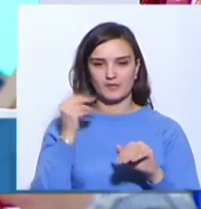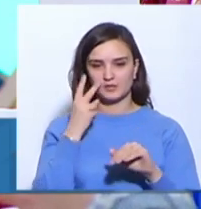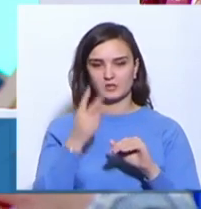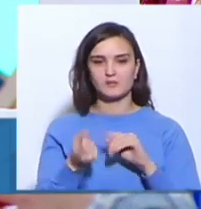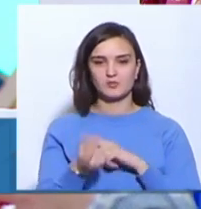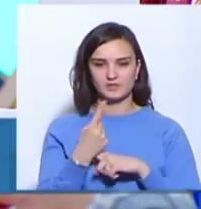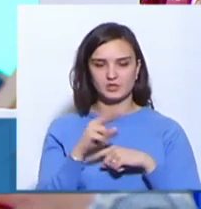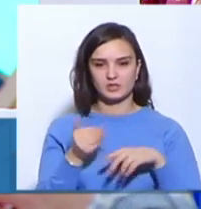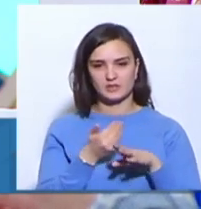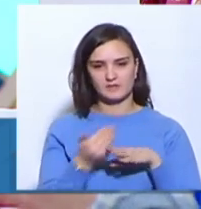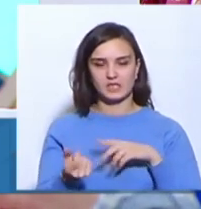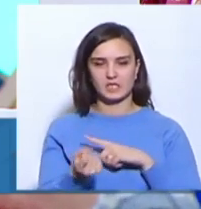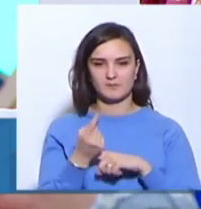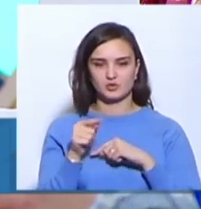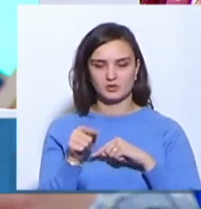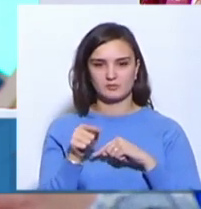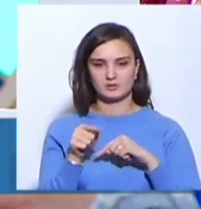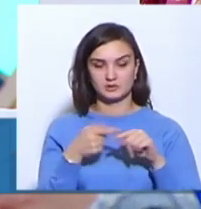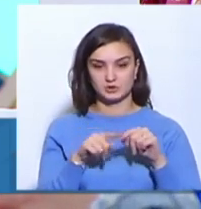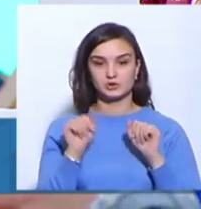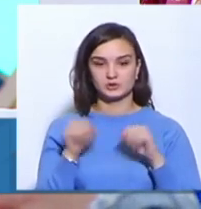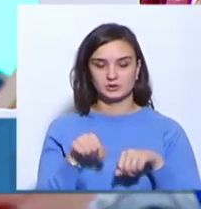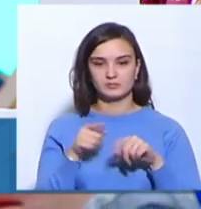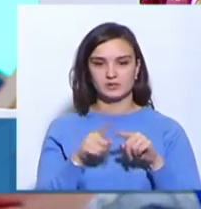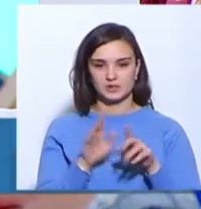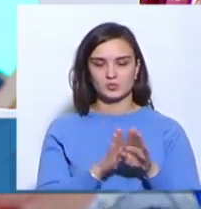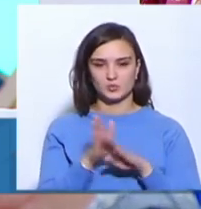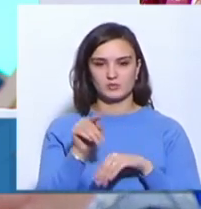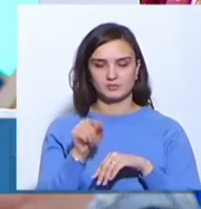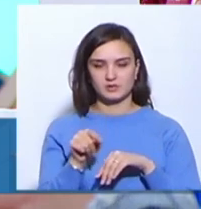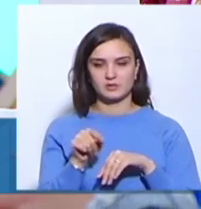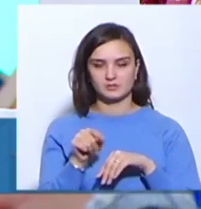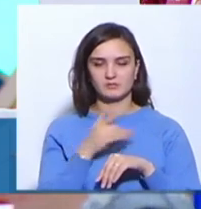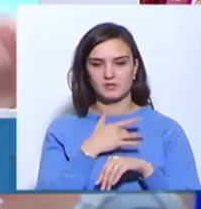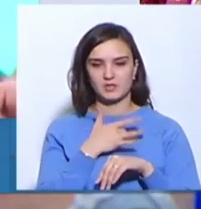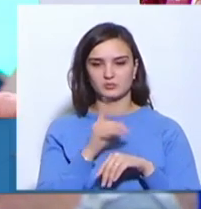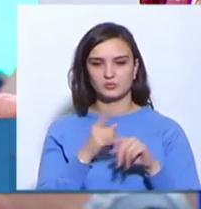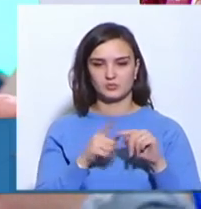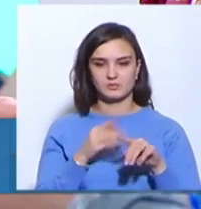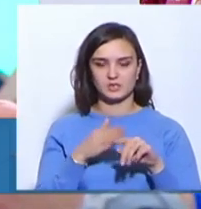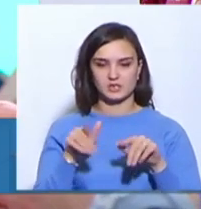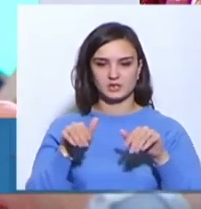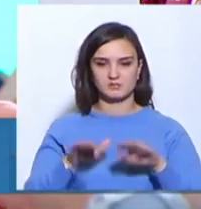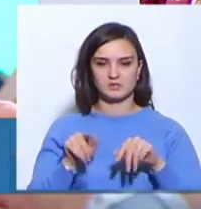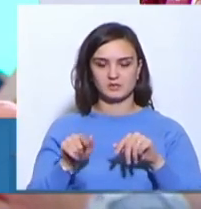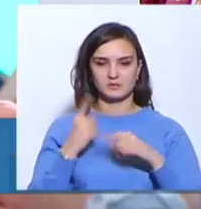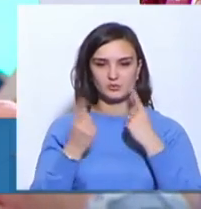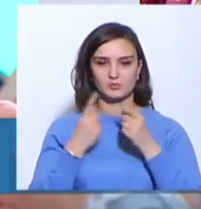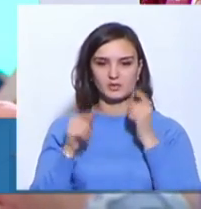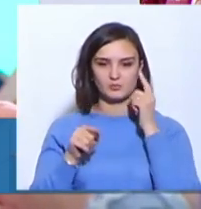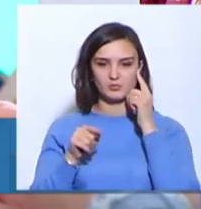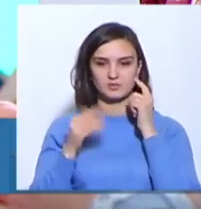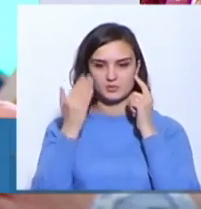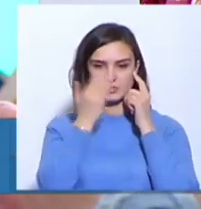აღმოგოჩინა და გვიან აღმოჩნდება? ანუ შეიძლება ეს ასრულებდეს, ვივარაუდოთ, რომ ეს არის გადამწყვეტი